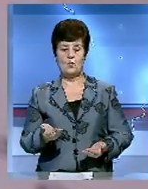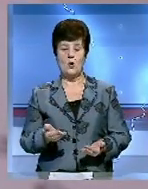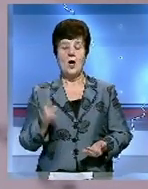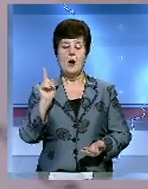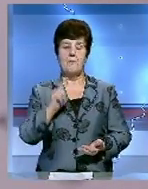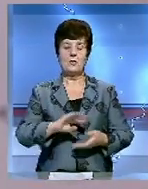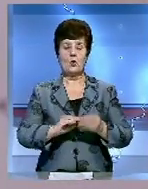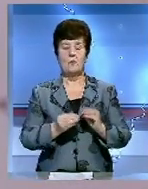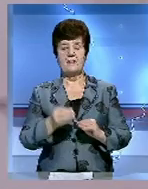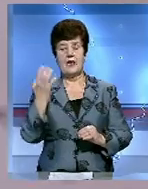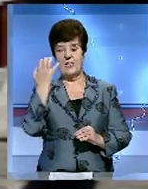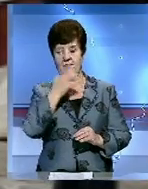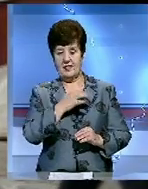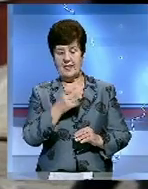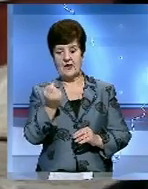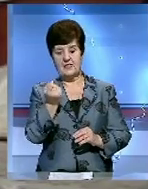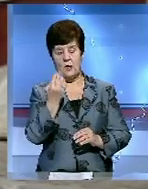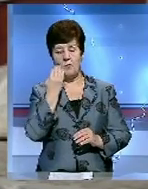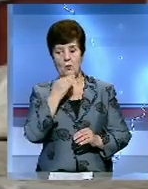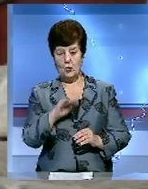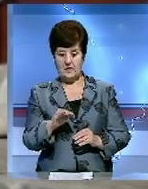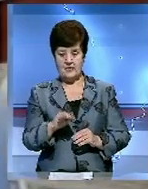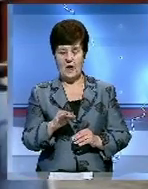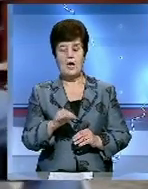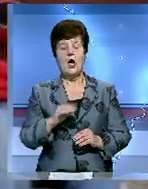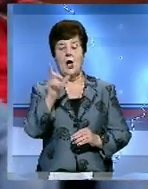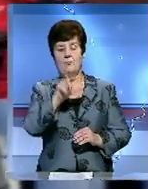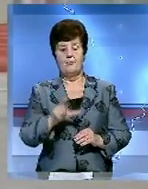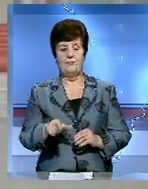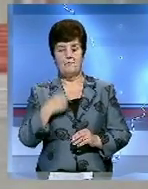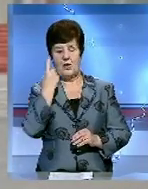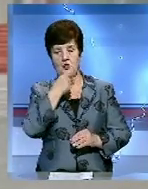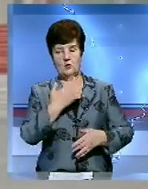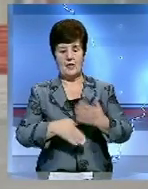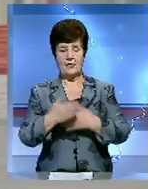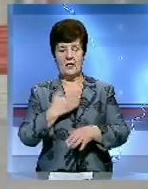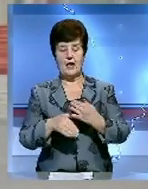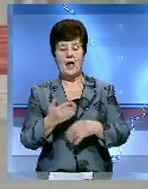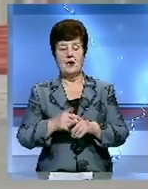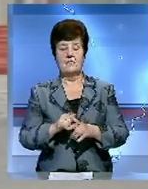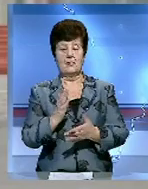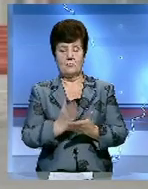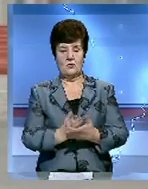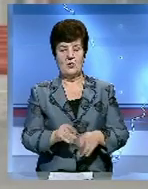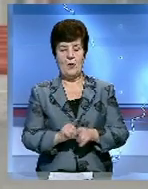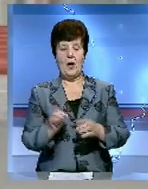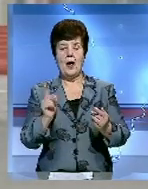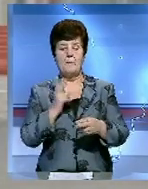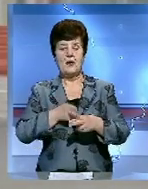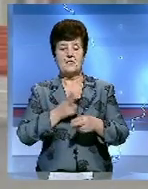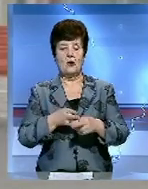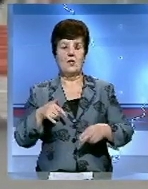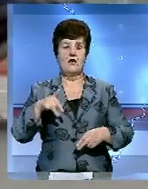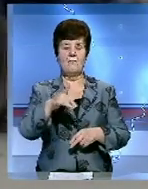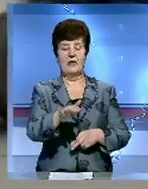de vedere lucrurile s-au mai îmbunătățit, persoanele cu probleme locomotorii încă întâlnesc obstacole atunci când merg să-și exercite dreptul la vot.